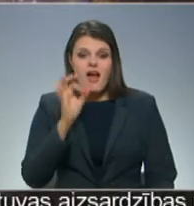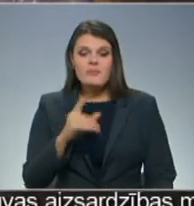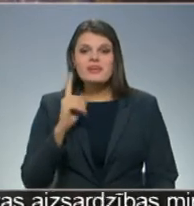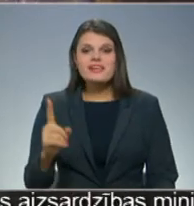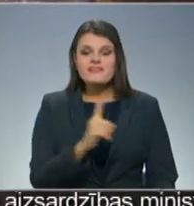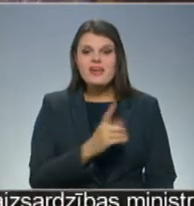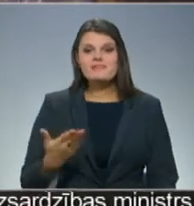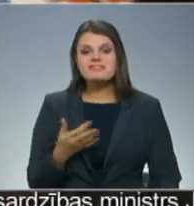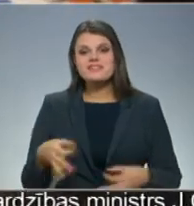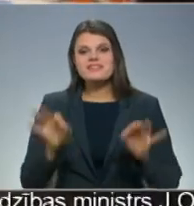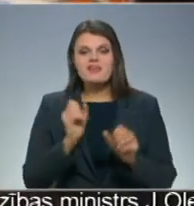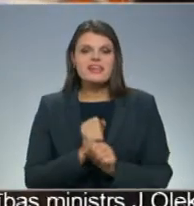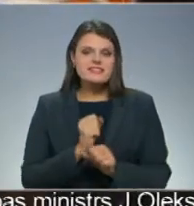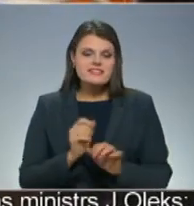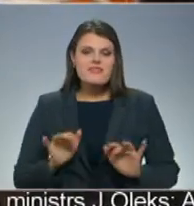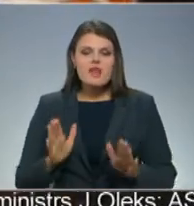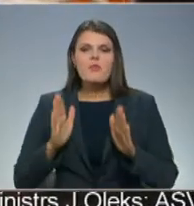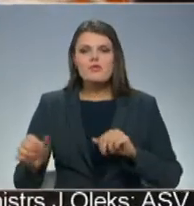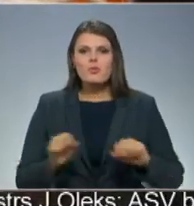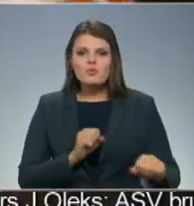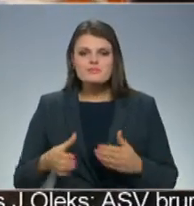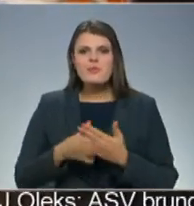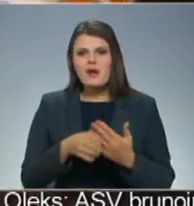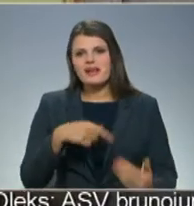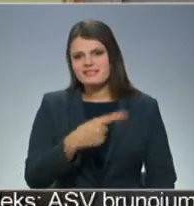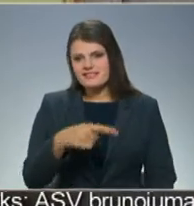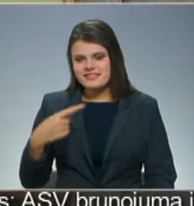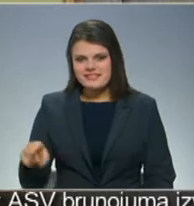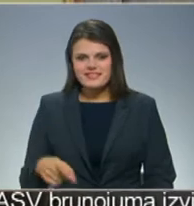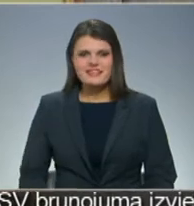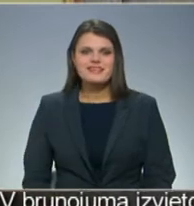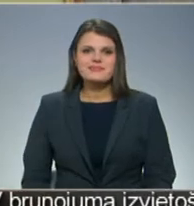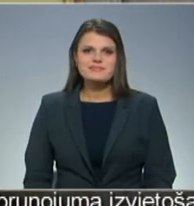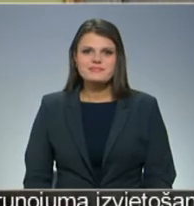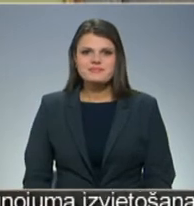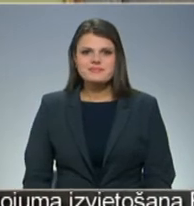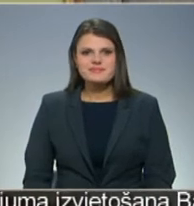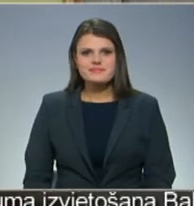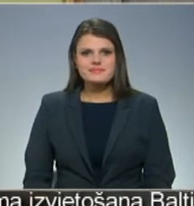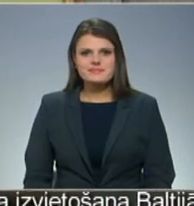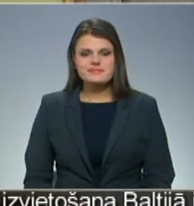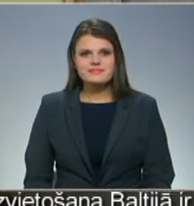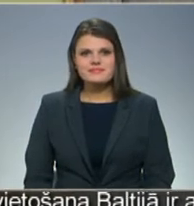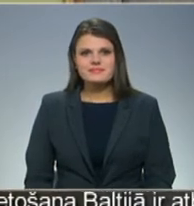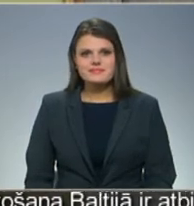ikvienam dzīvē ir svarīgi darboties, būt kustībā un palīdzēt citiem. Māra Skredele, Roberts Kalniņš, Latgales reģionālā televīzija.